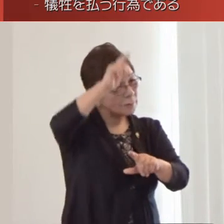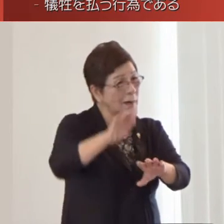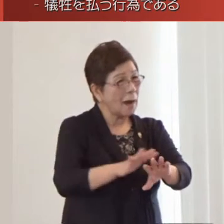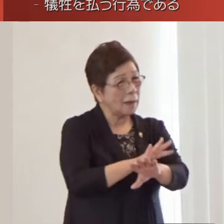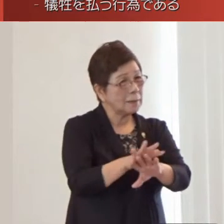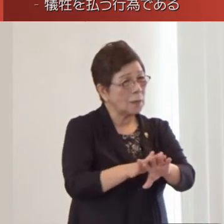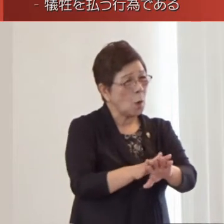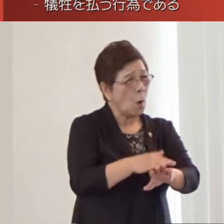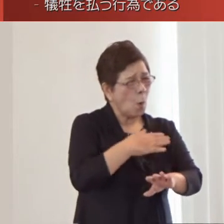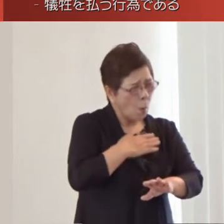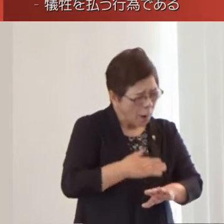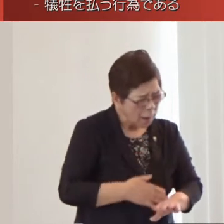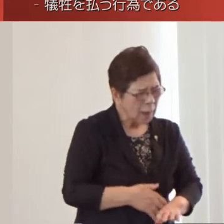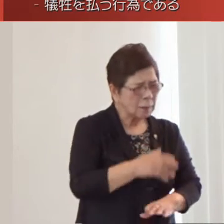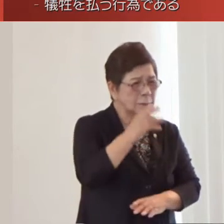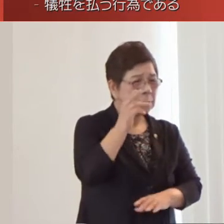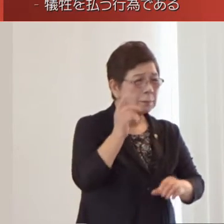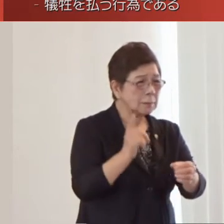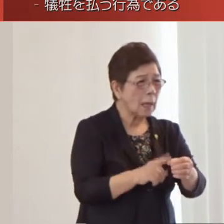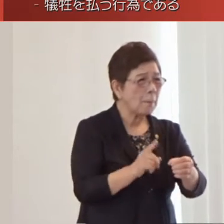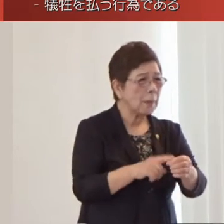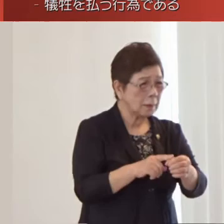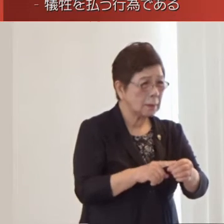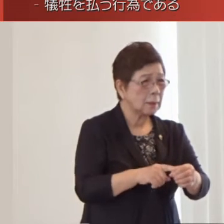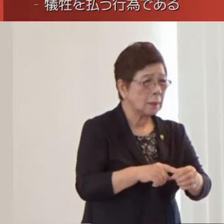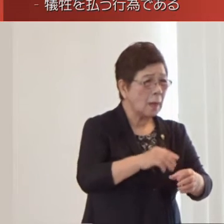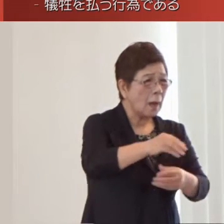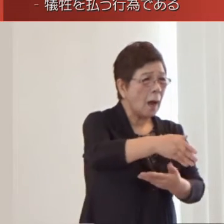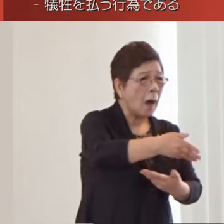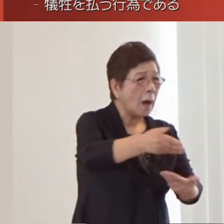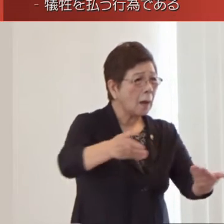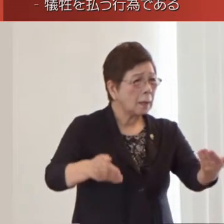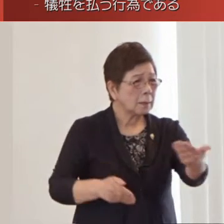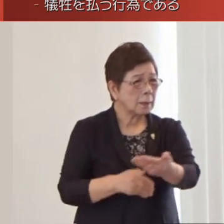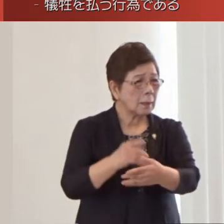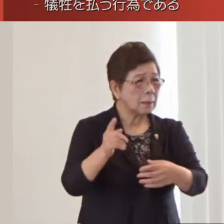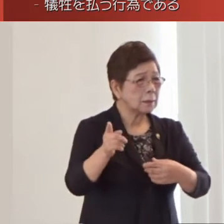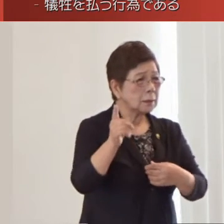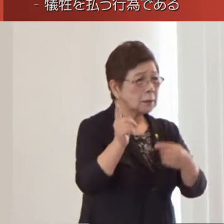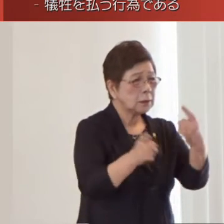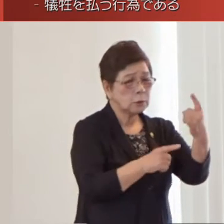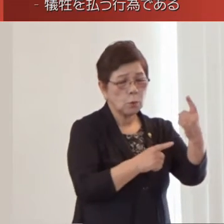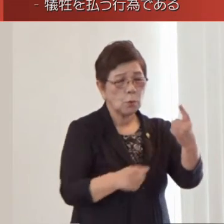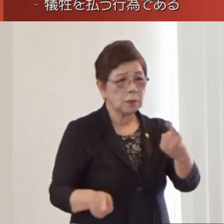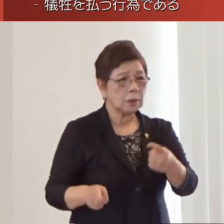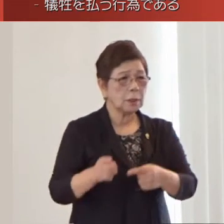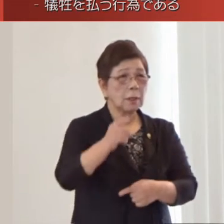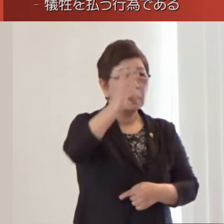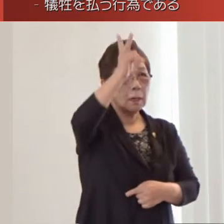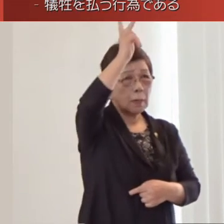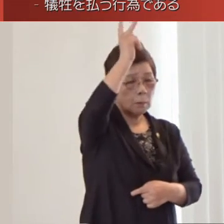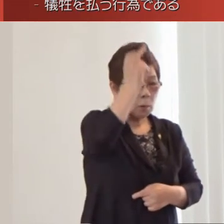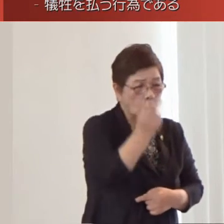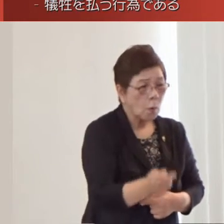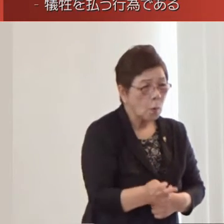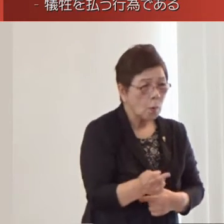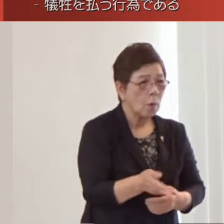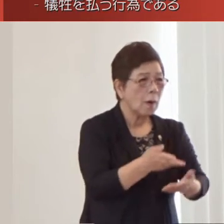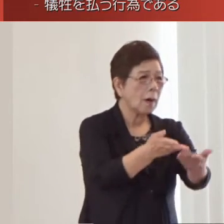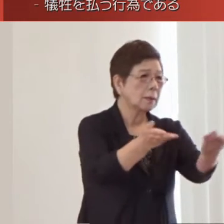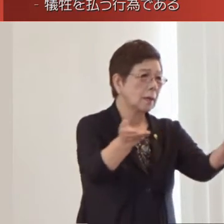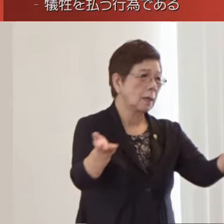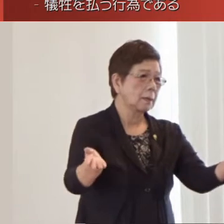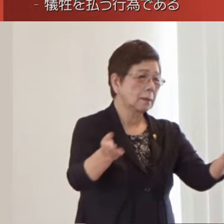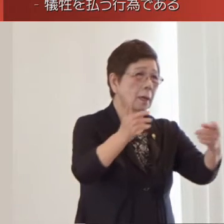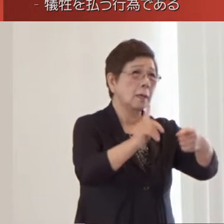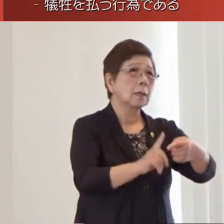かるように、私たちに分かるためにあえて一人子の神をこの地上に使わせてくださったんです。そしてその方を十字架